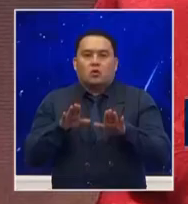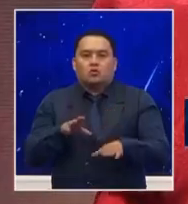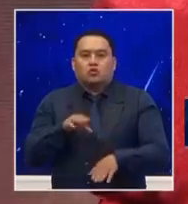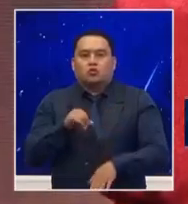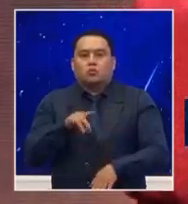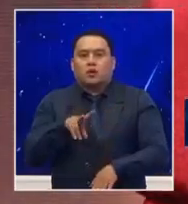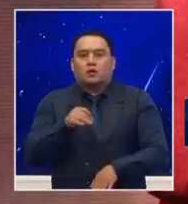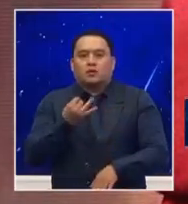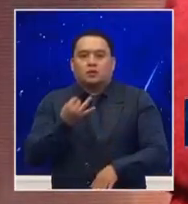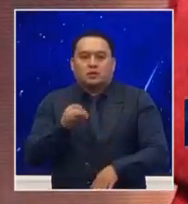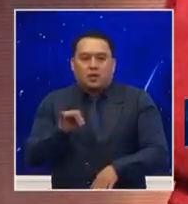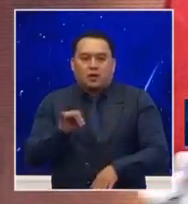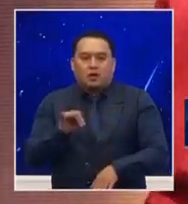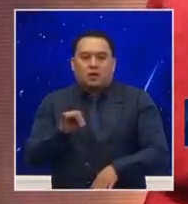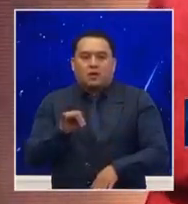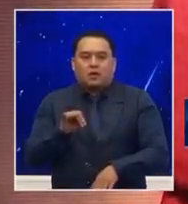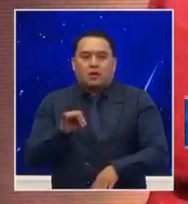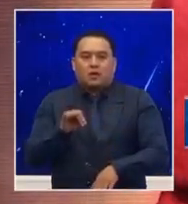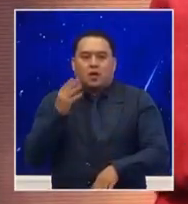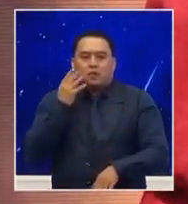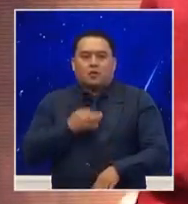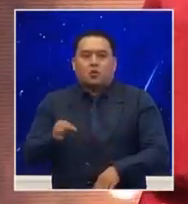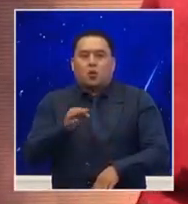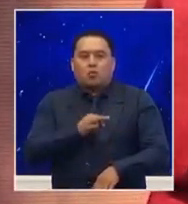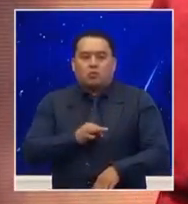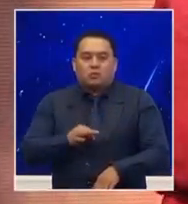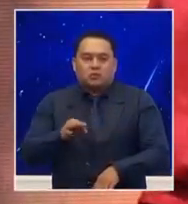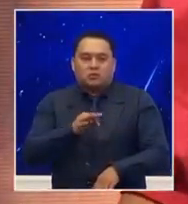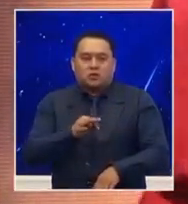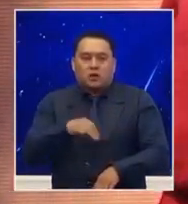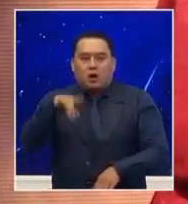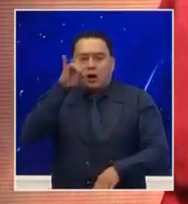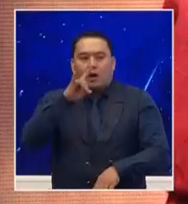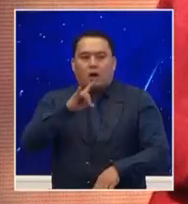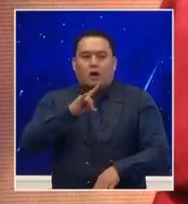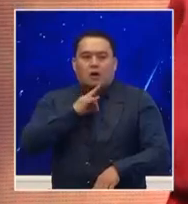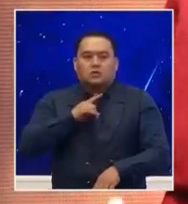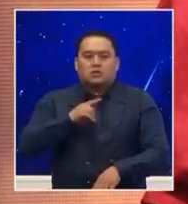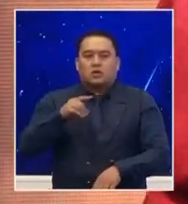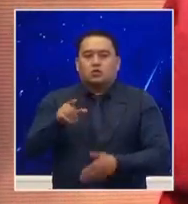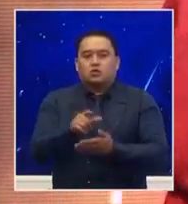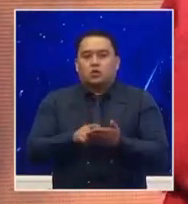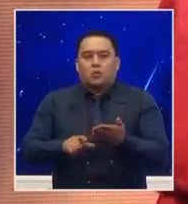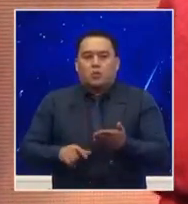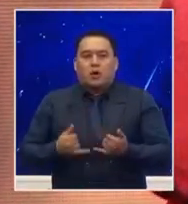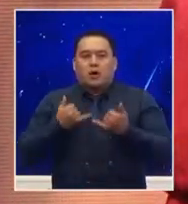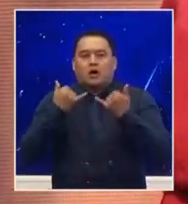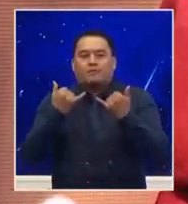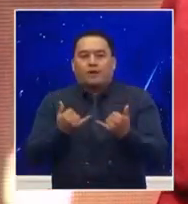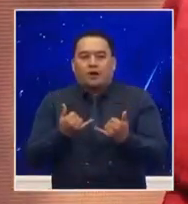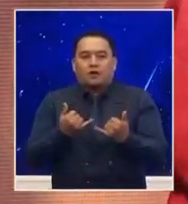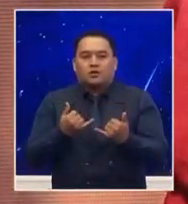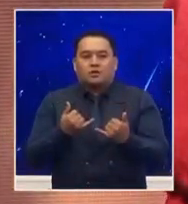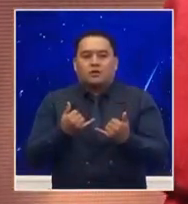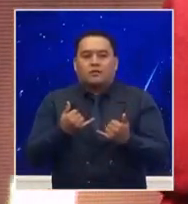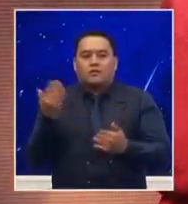Жұматай Жақыпбаев, яғни Жетісу өңірінің бренді, қазақ поэзиясының қағаны Жұматай Жақыпбаевқа арналған